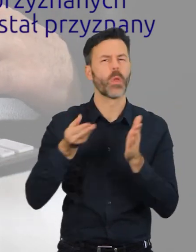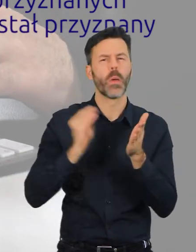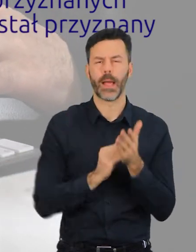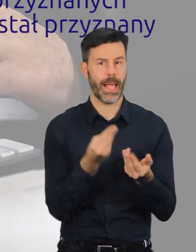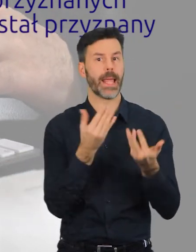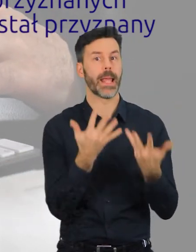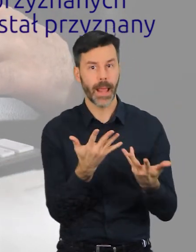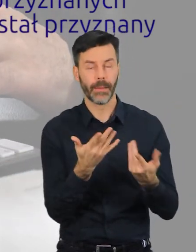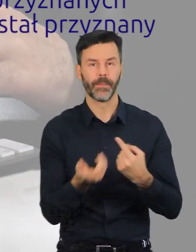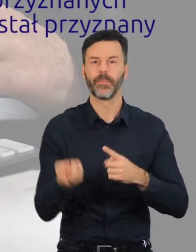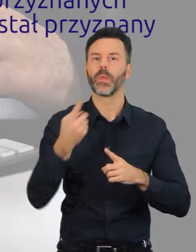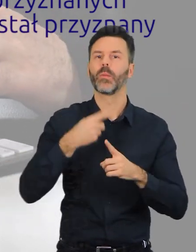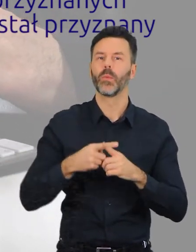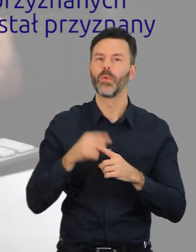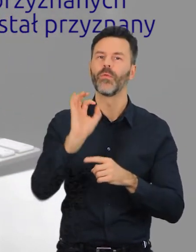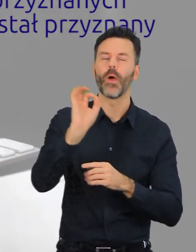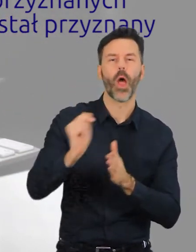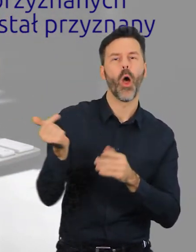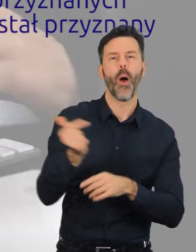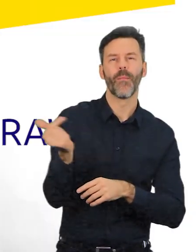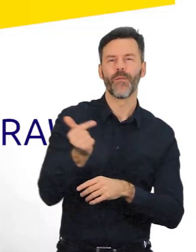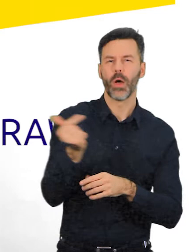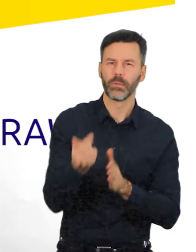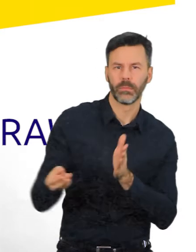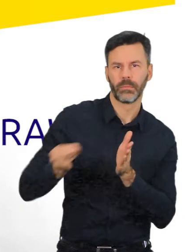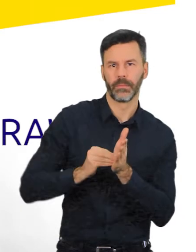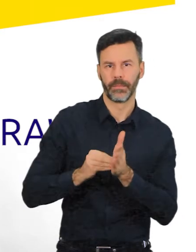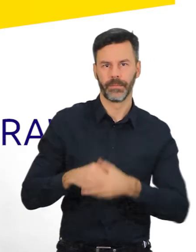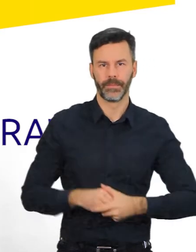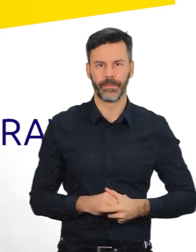zakresie obowiązków, z tytułu których został przyznany.